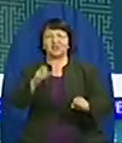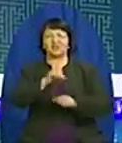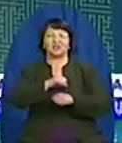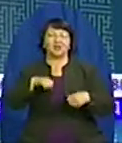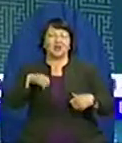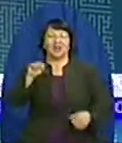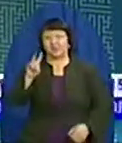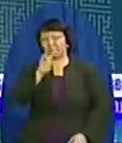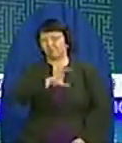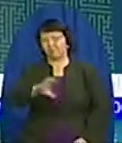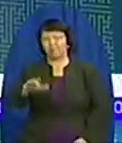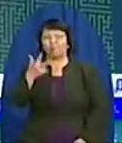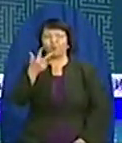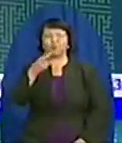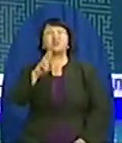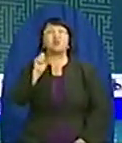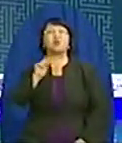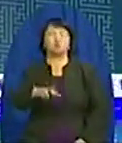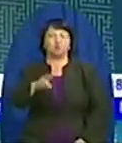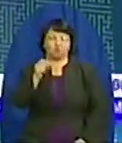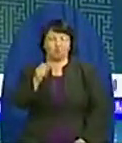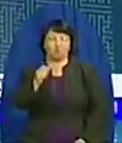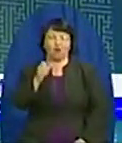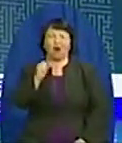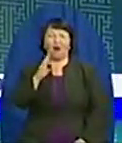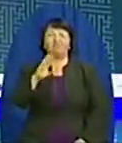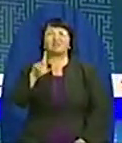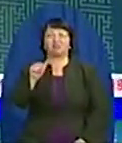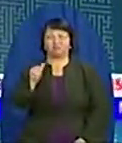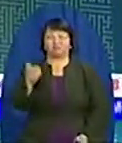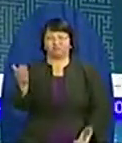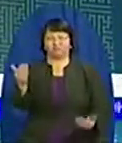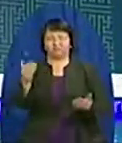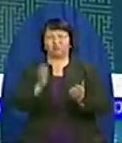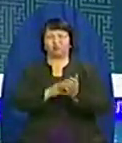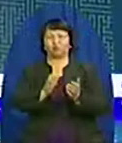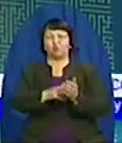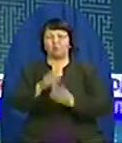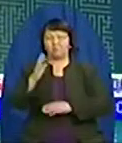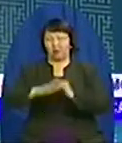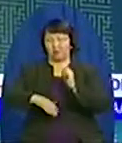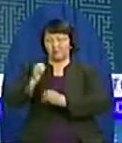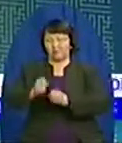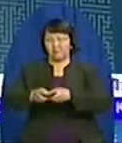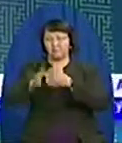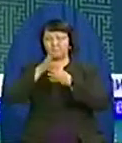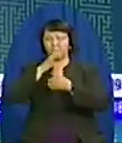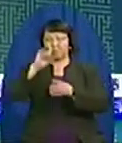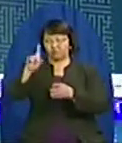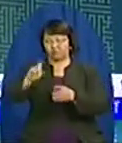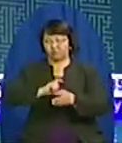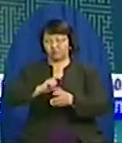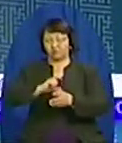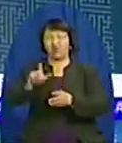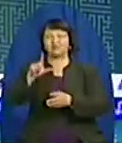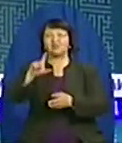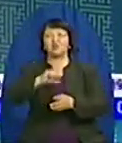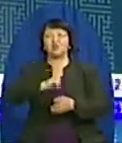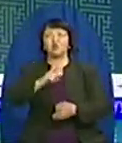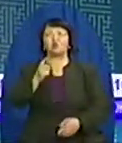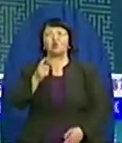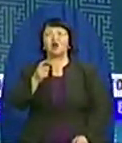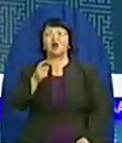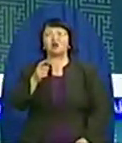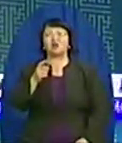нэгжих байгууллагуудад 3 тэрбум төгрөгийн авлага хуримтлагдаад байна. Барилга барих хүсэлт гаргасан тохиолдолд газар эзэмших, ашиглах эрхийн гэрчилгээний